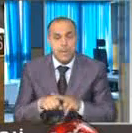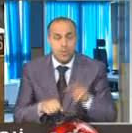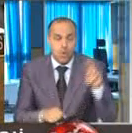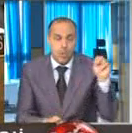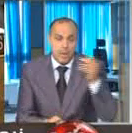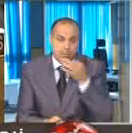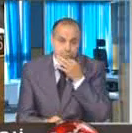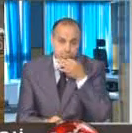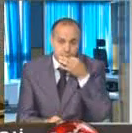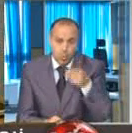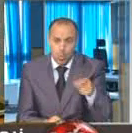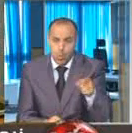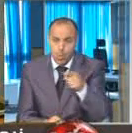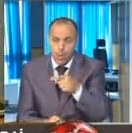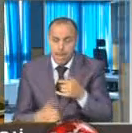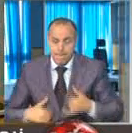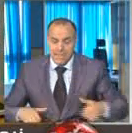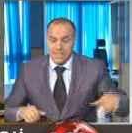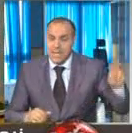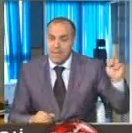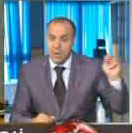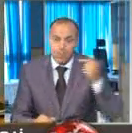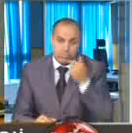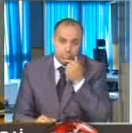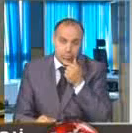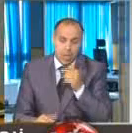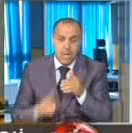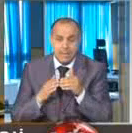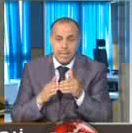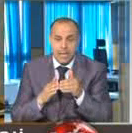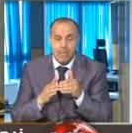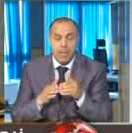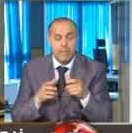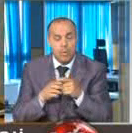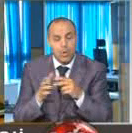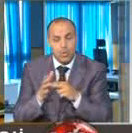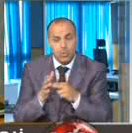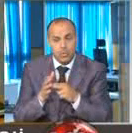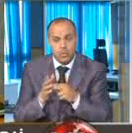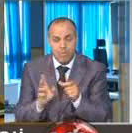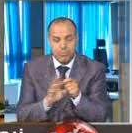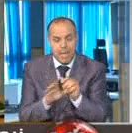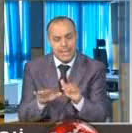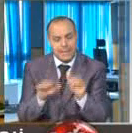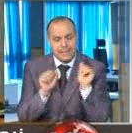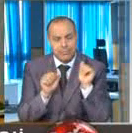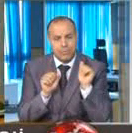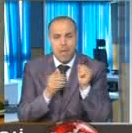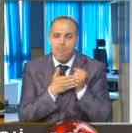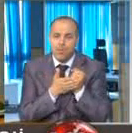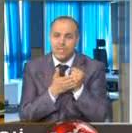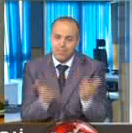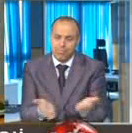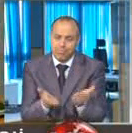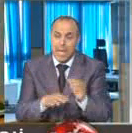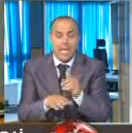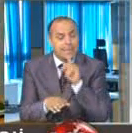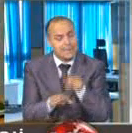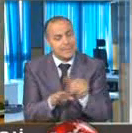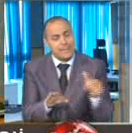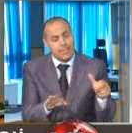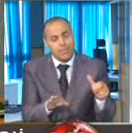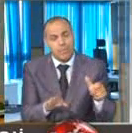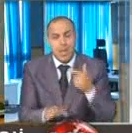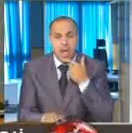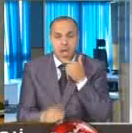الأممي وفي كلمة بمجلس الأمن الدولي طالب الحكومة السورية برفع القيود عن وصول المساعدات الإنسانية،